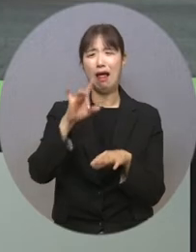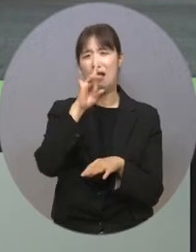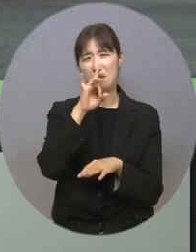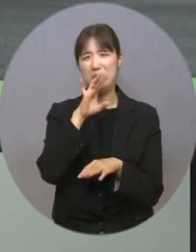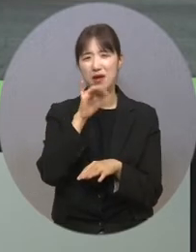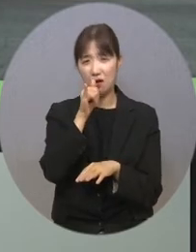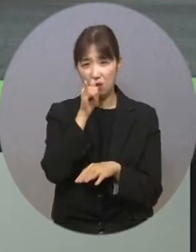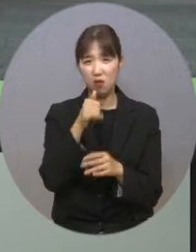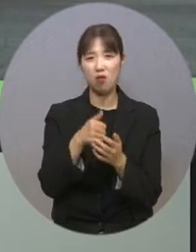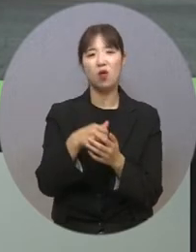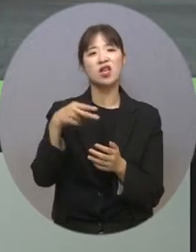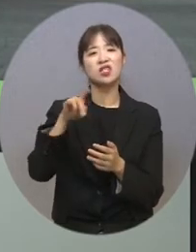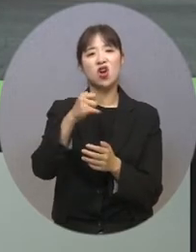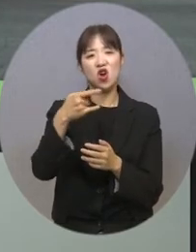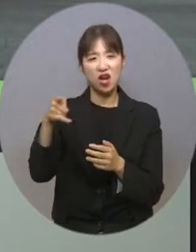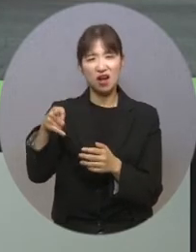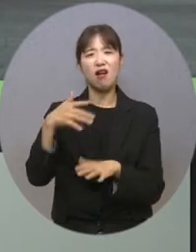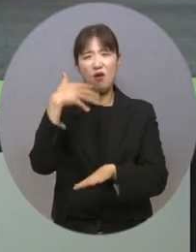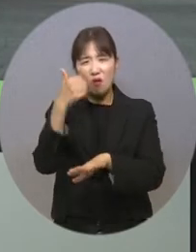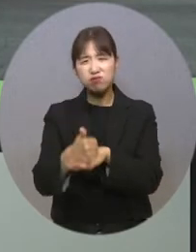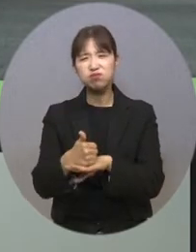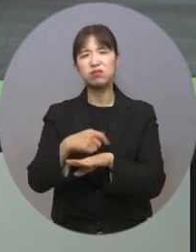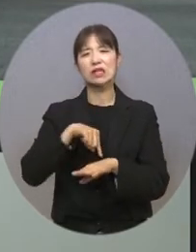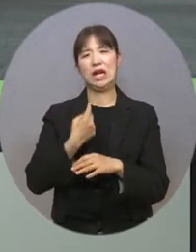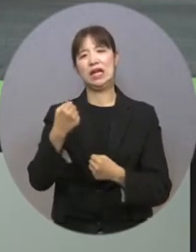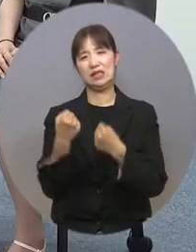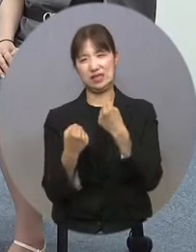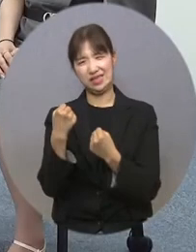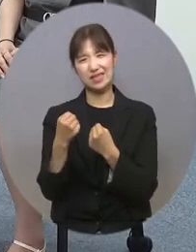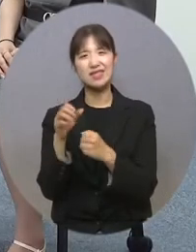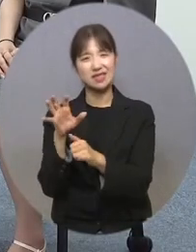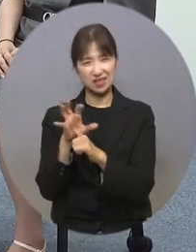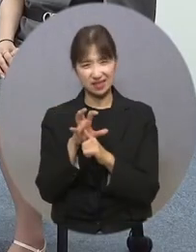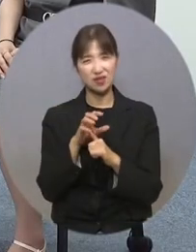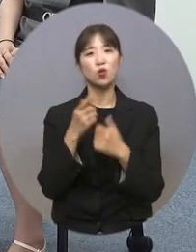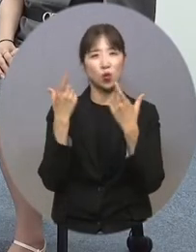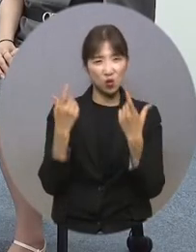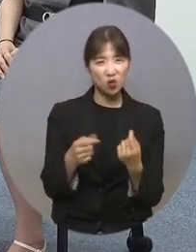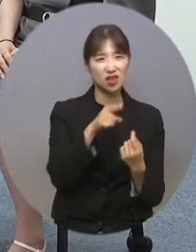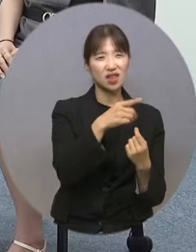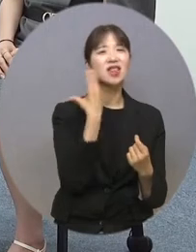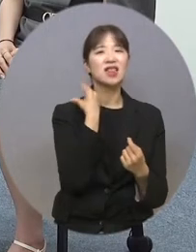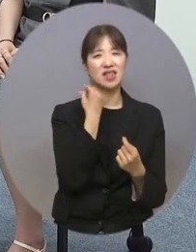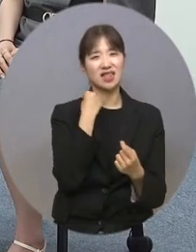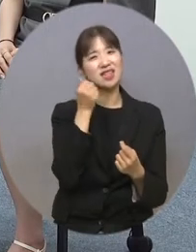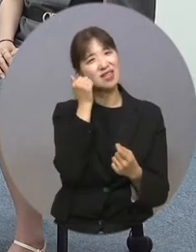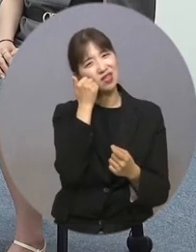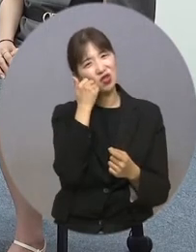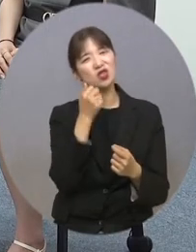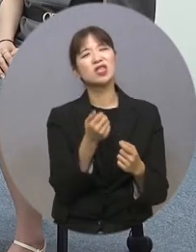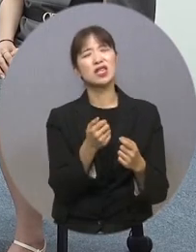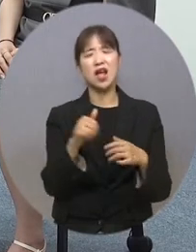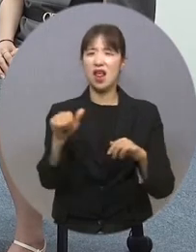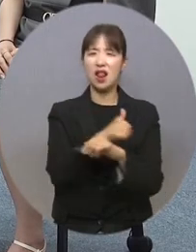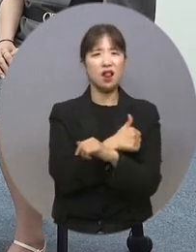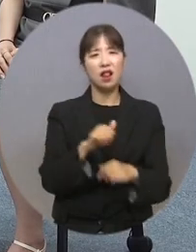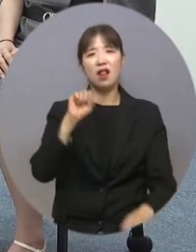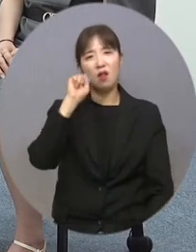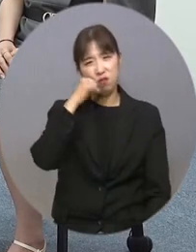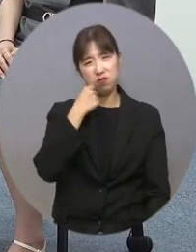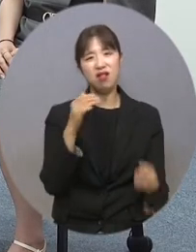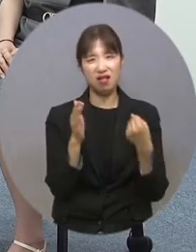손님이 그래서 자차를 결심하신 것 처럼 승원이 왜 이제 기숙사를 이 이동에 대한 문제 때문에 기본적인